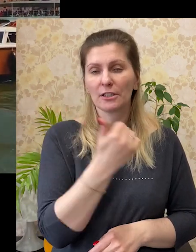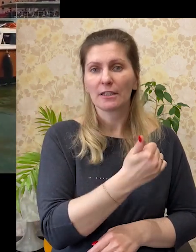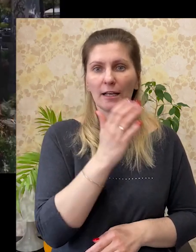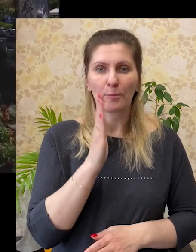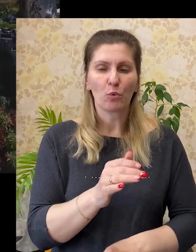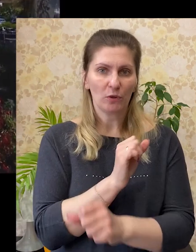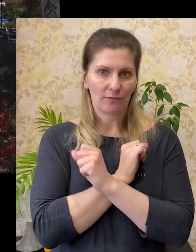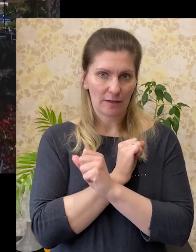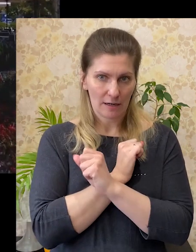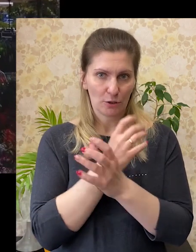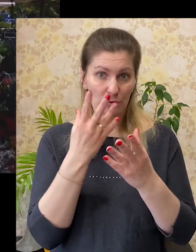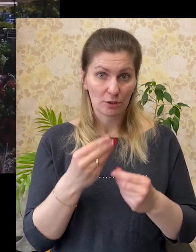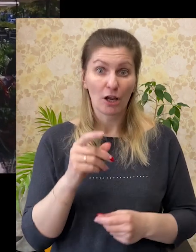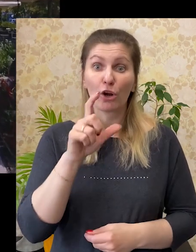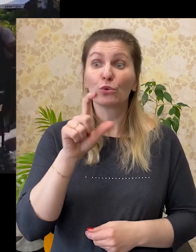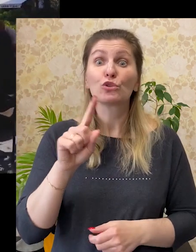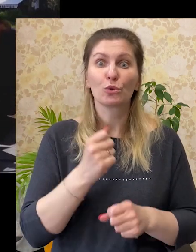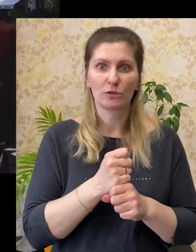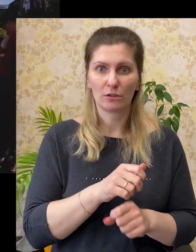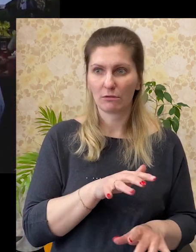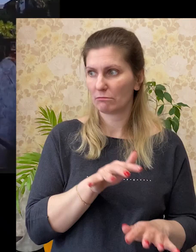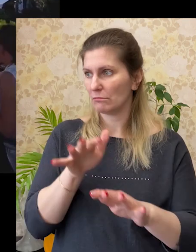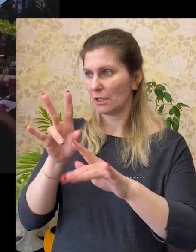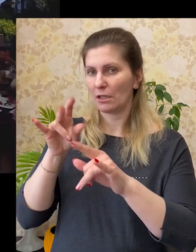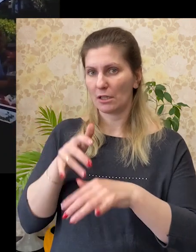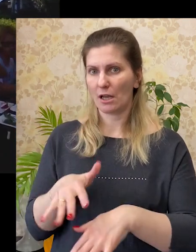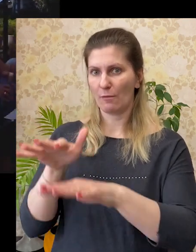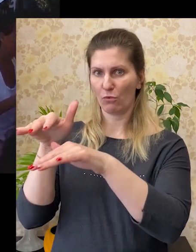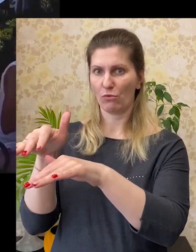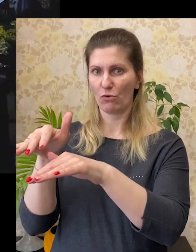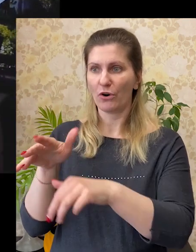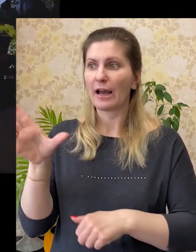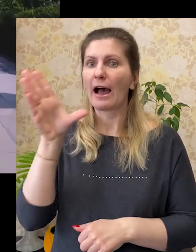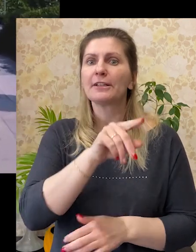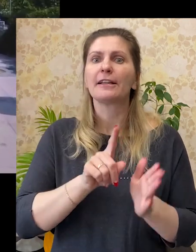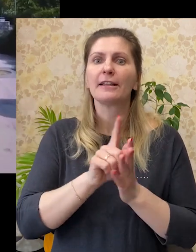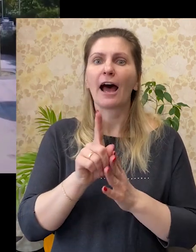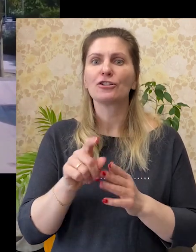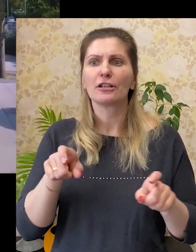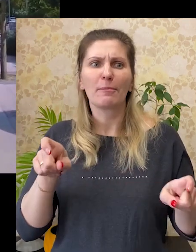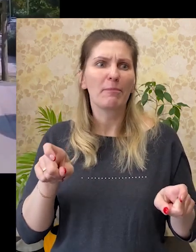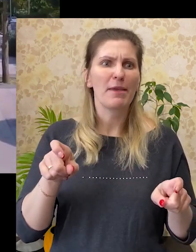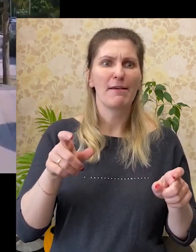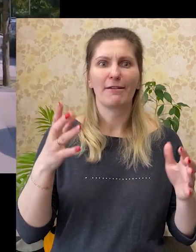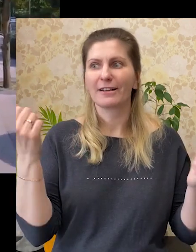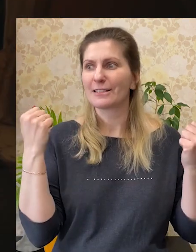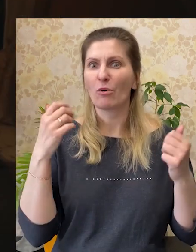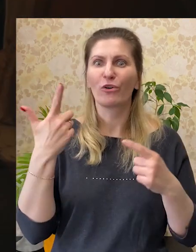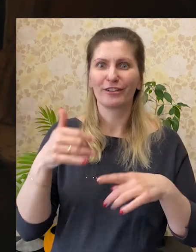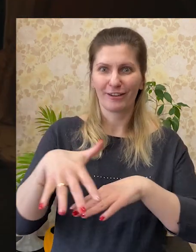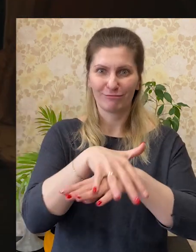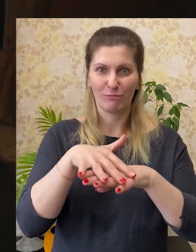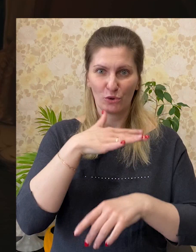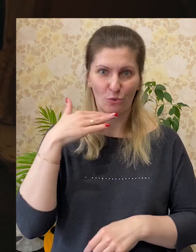неучебные первые недели, люди просто ринулись на побережье. Они поехали на море, они стали заниматься спортом в общественных местах.